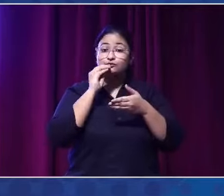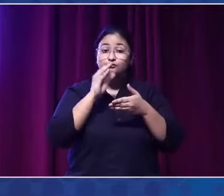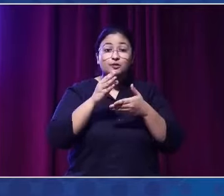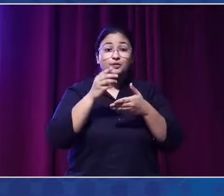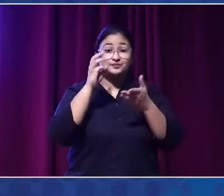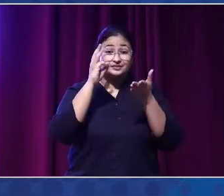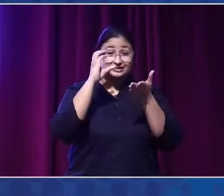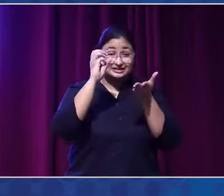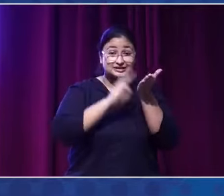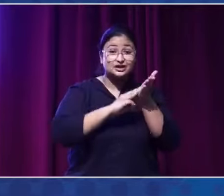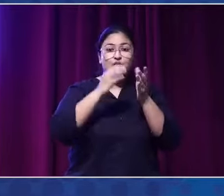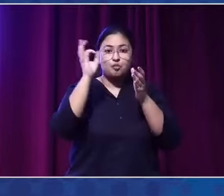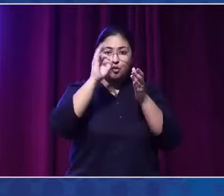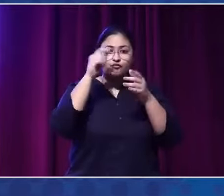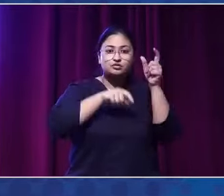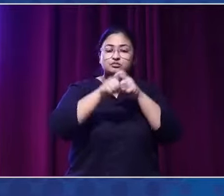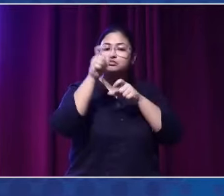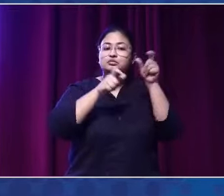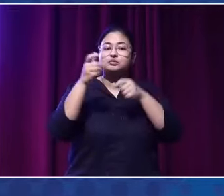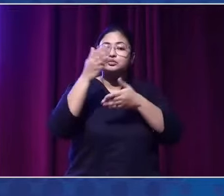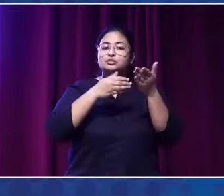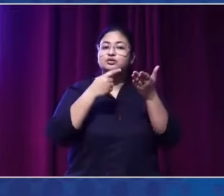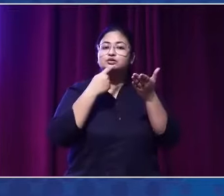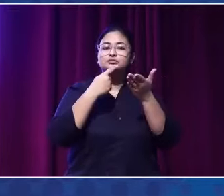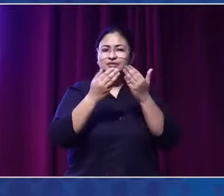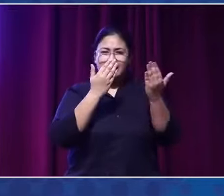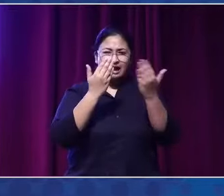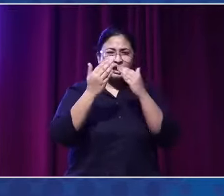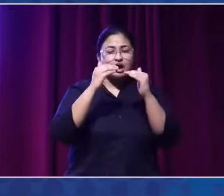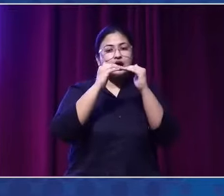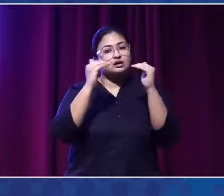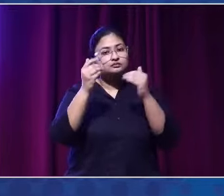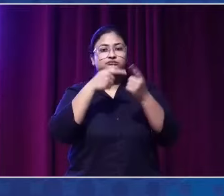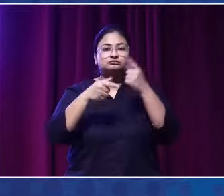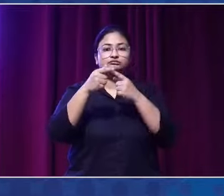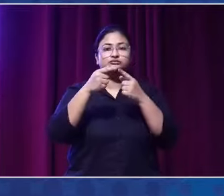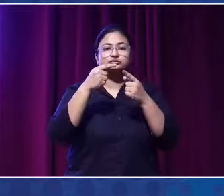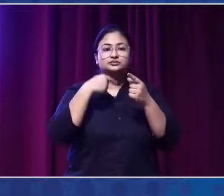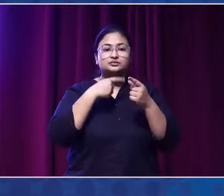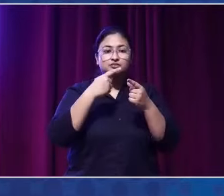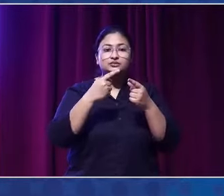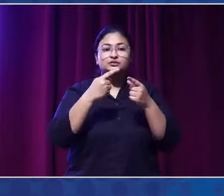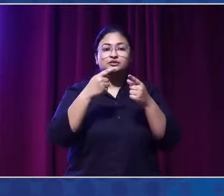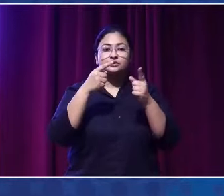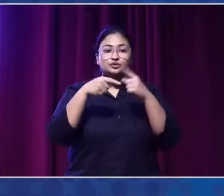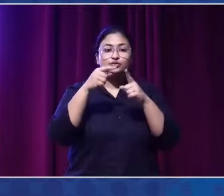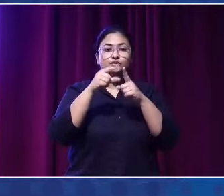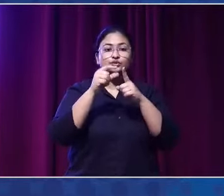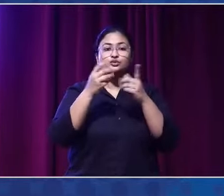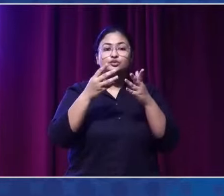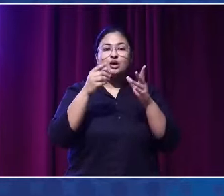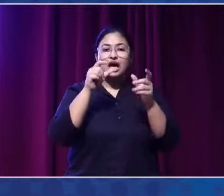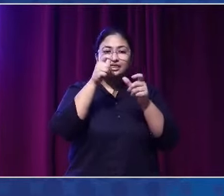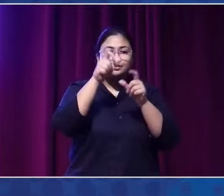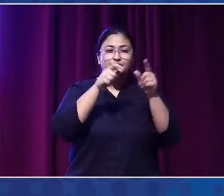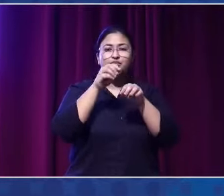स्टेट्स विदाउट एनी बायस हम ये करने के लिए तैयार हैं कि वो डीएम्स पर एसपीस पर कहीं से कहीं तक कोई इन्फ्लुएंस नहीं करेंगे